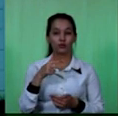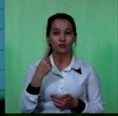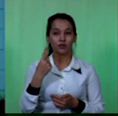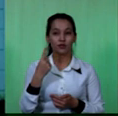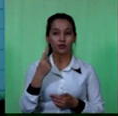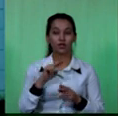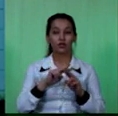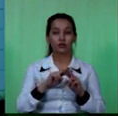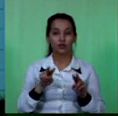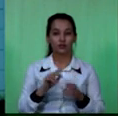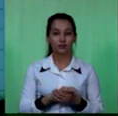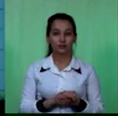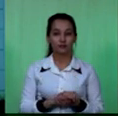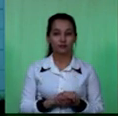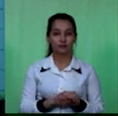3221 kilogram.